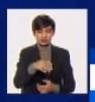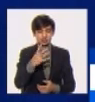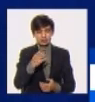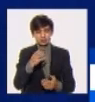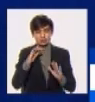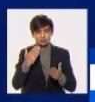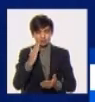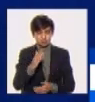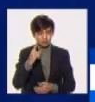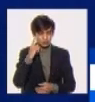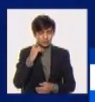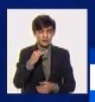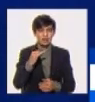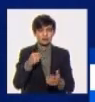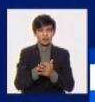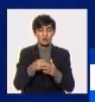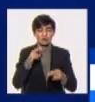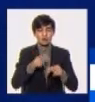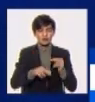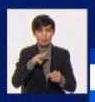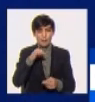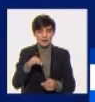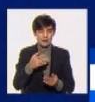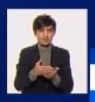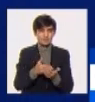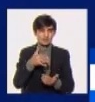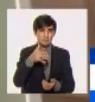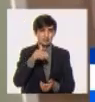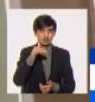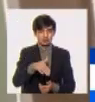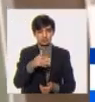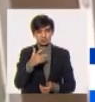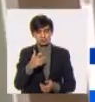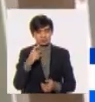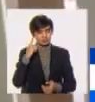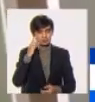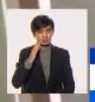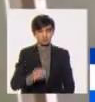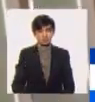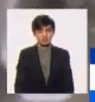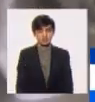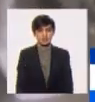3400 случаев, а до конца мая это порядка 5300 случаев.